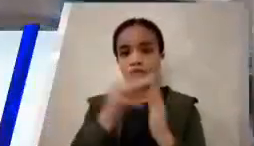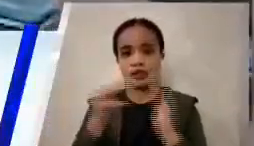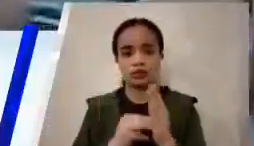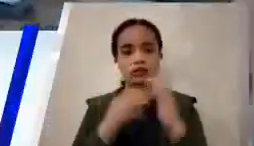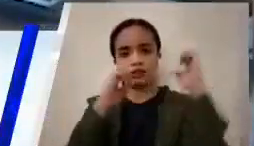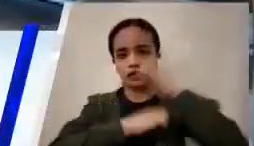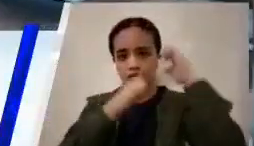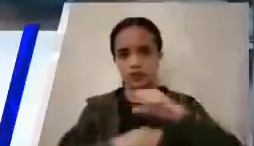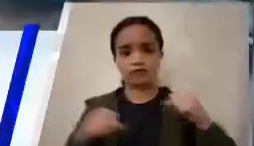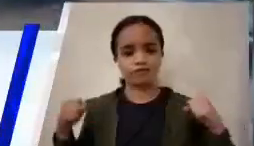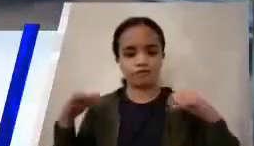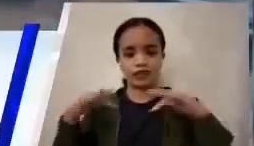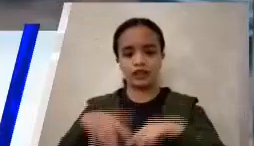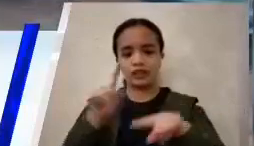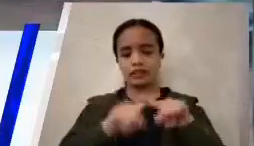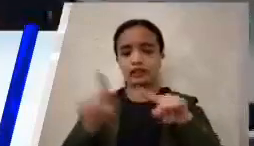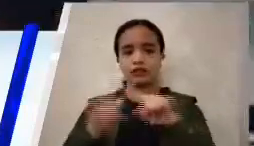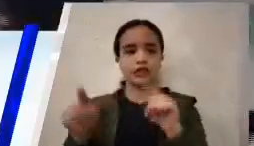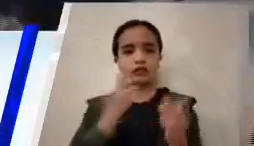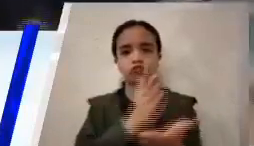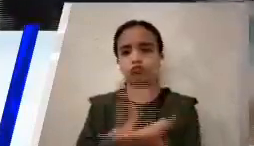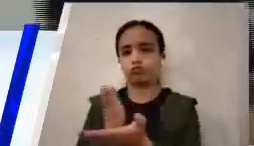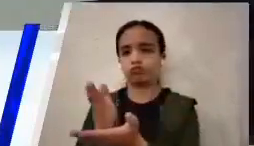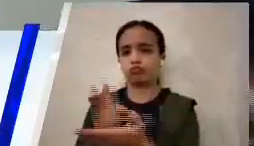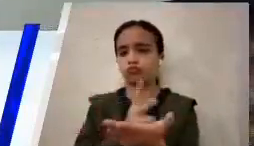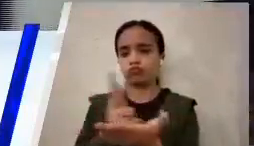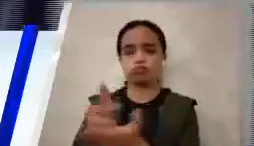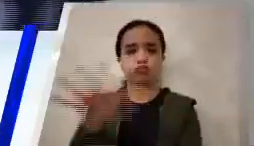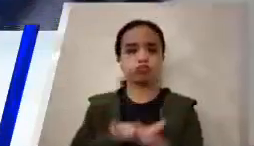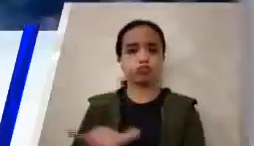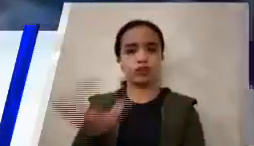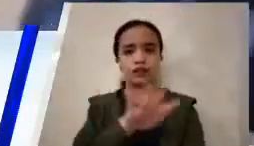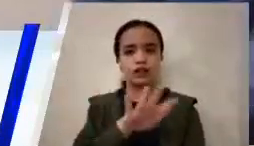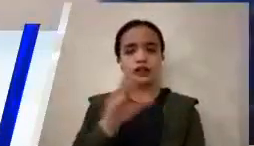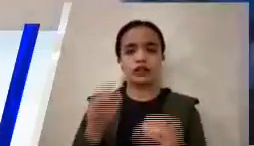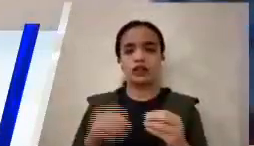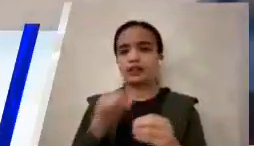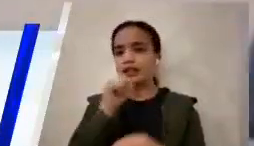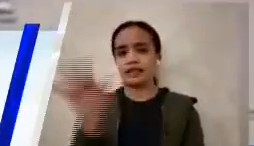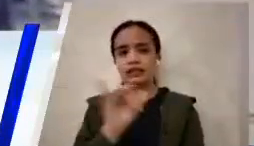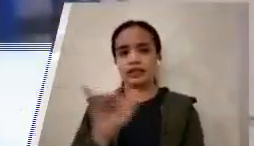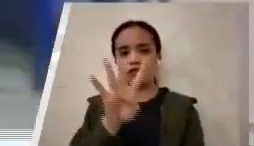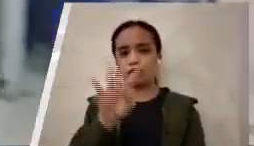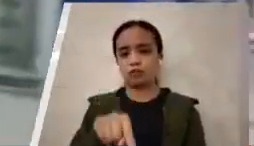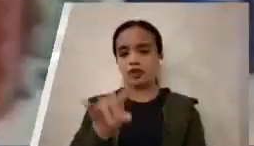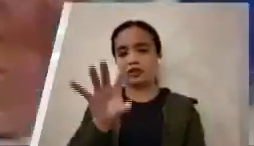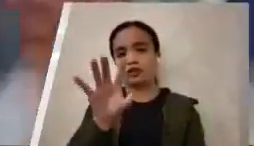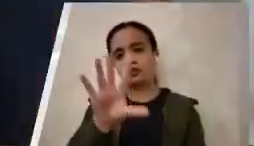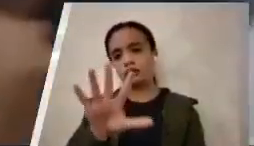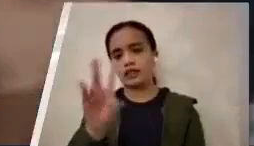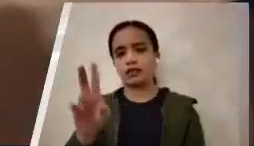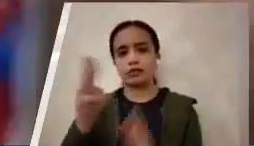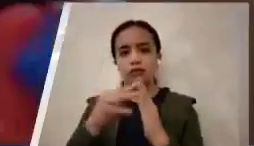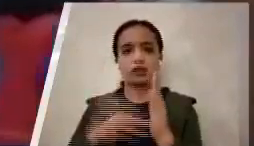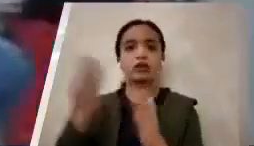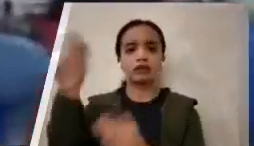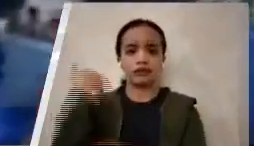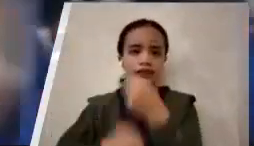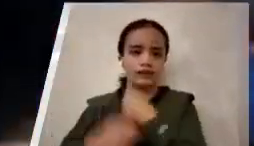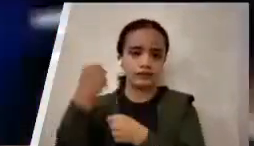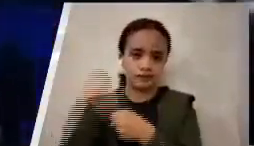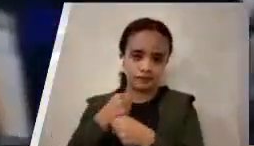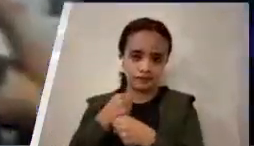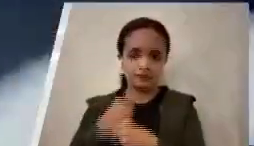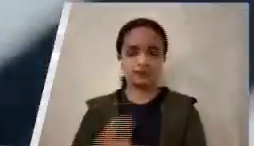iba't ibang pantalan sa buong bansa, mas mataas kaysa 4.7 million sa parehong panahon noong 2022.